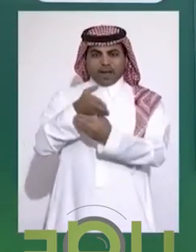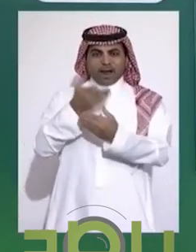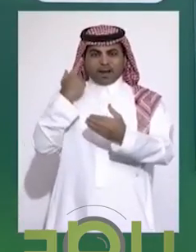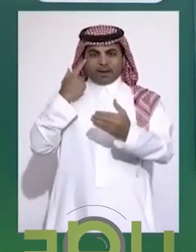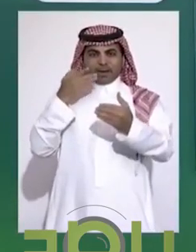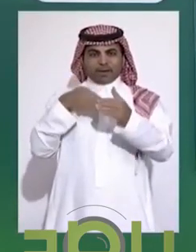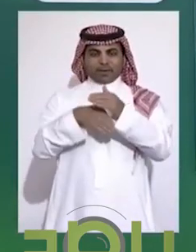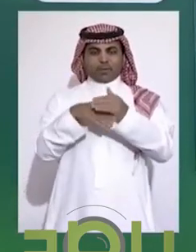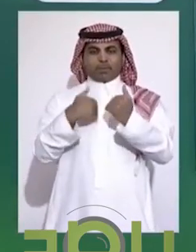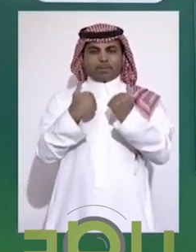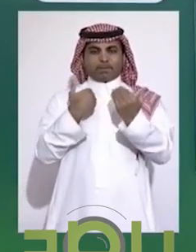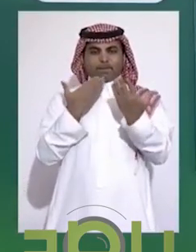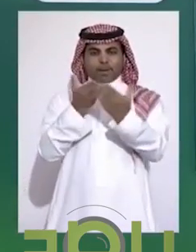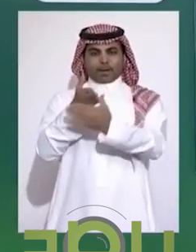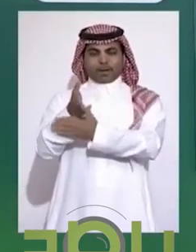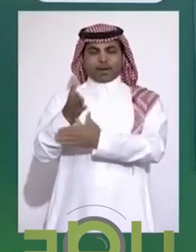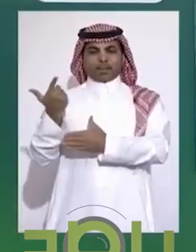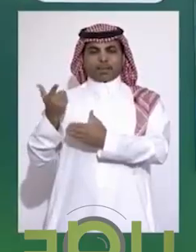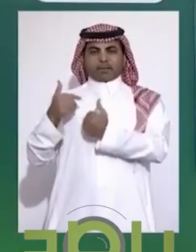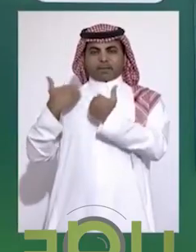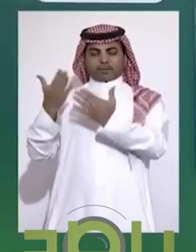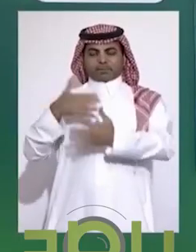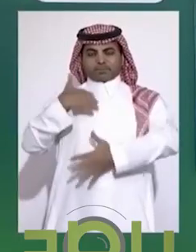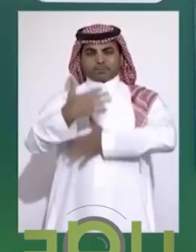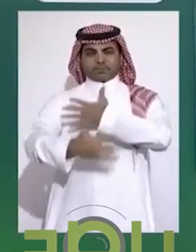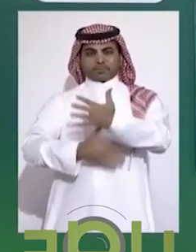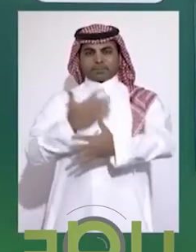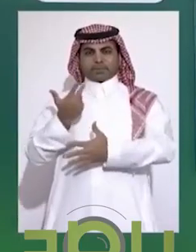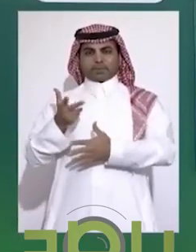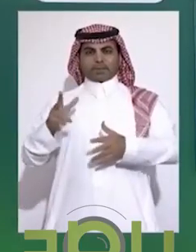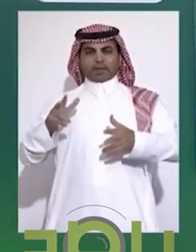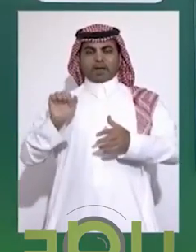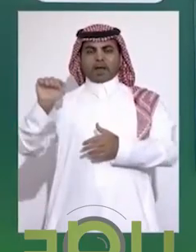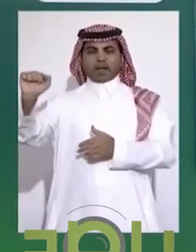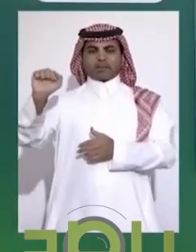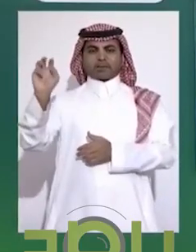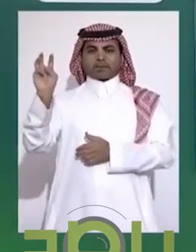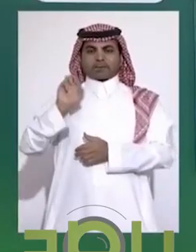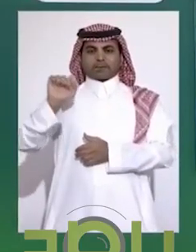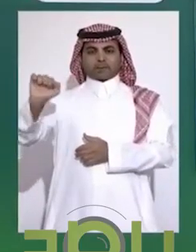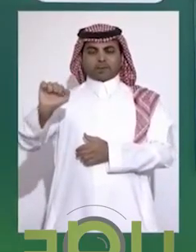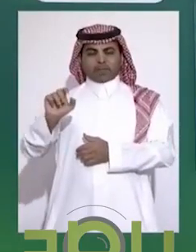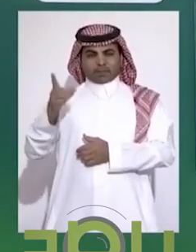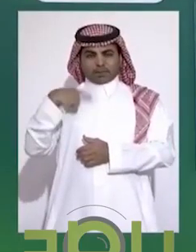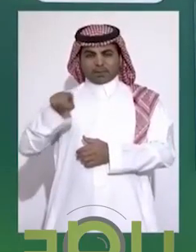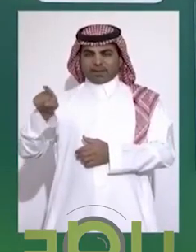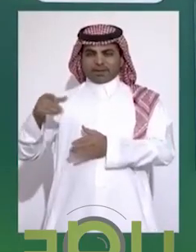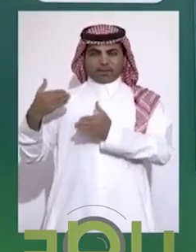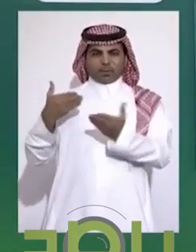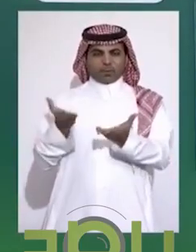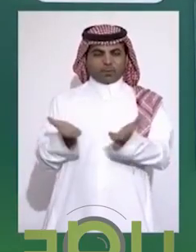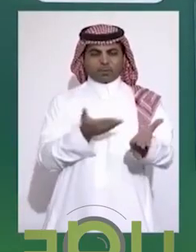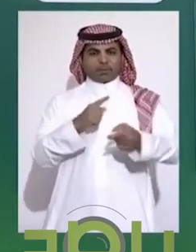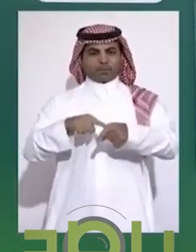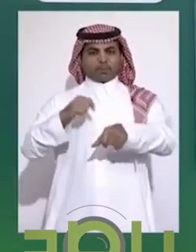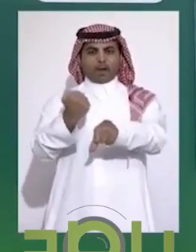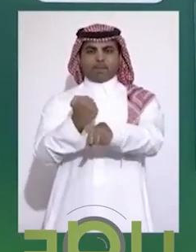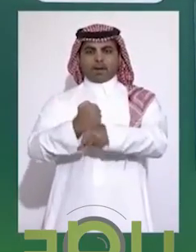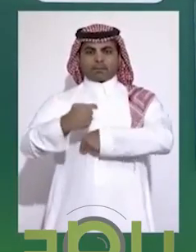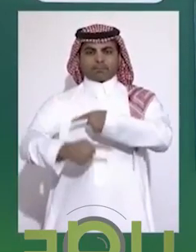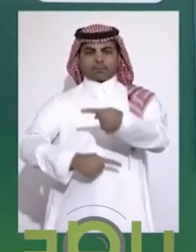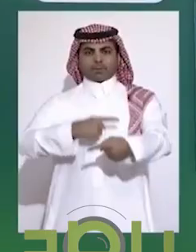الفئات المستثناة من منسوبي القطاعات الحيوية في القطاعين العام والخاص الذي تتطلب أعمالهم الاستمرار في